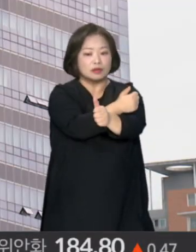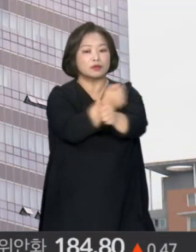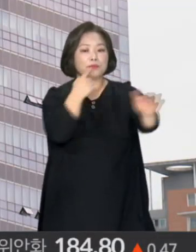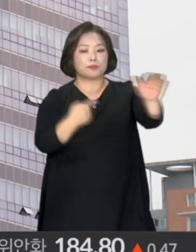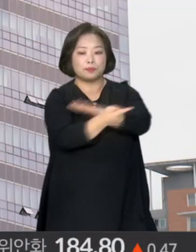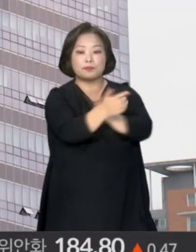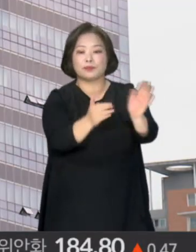통보했습니다